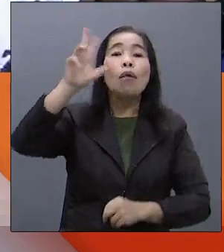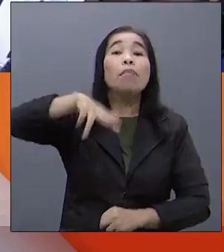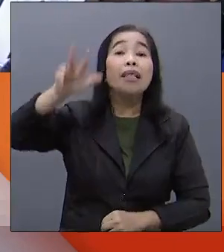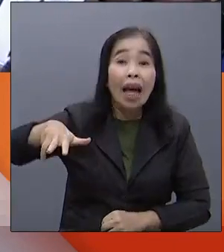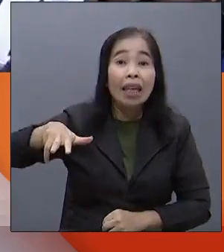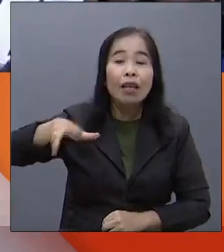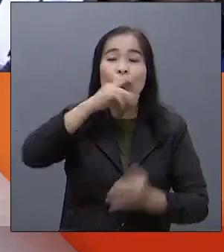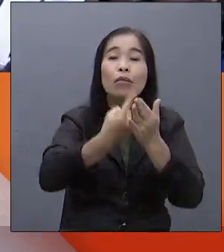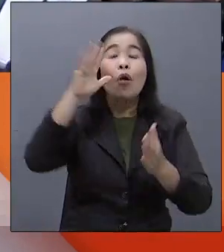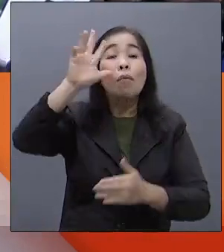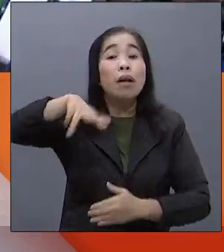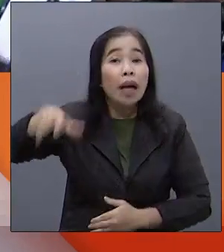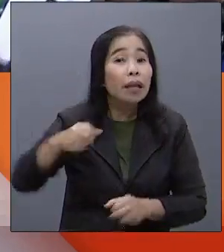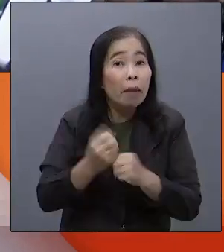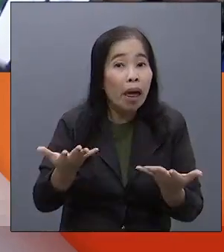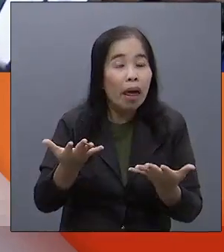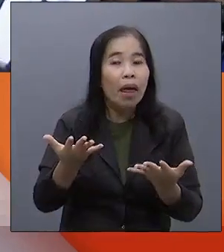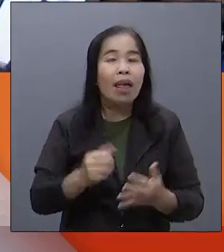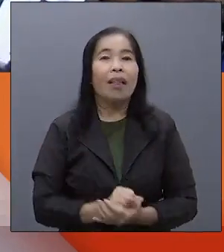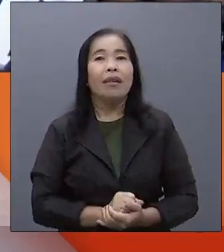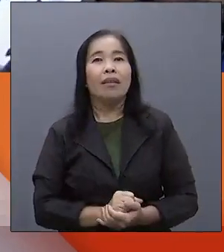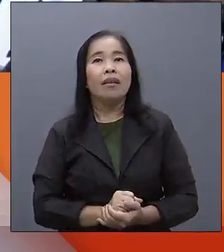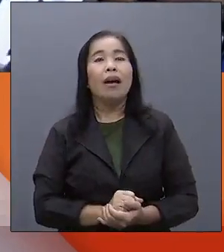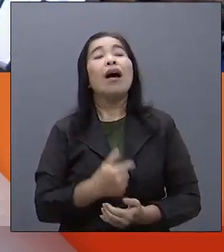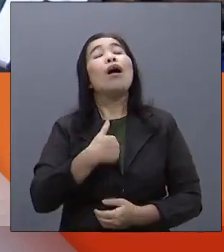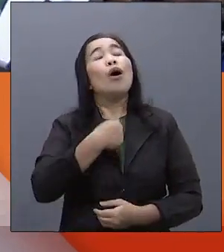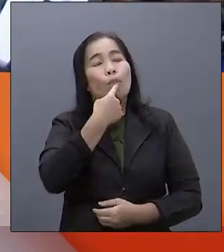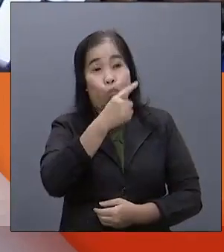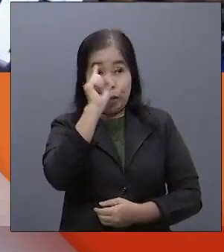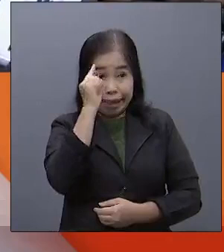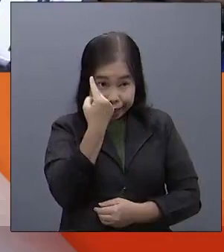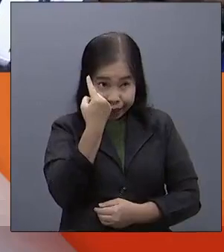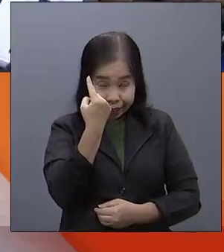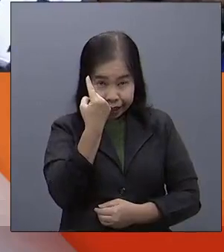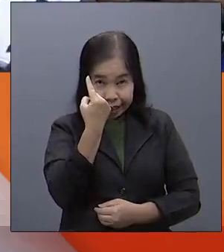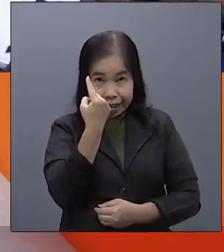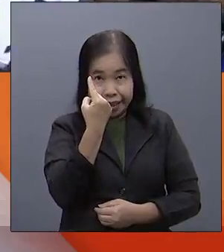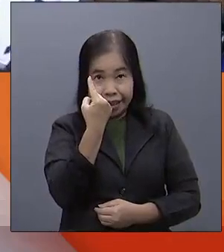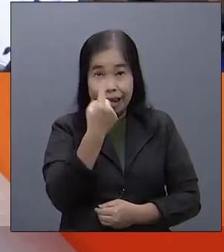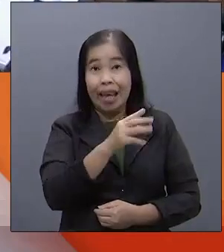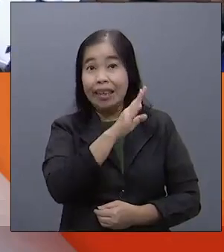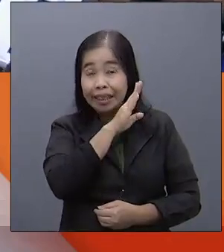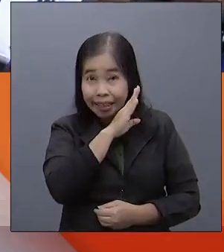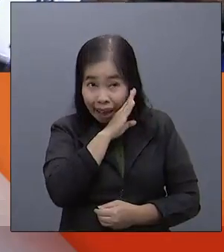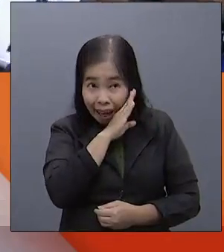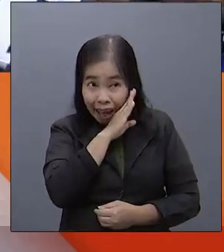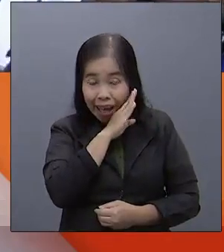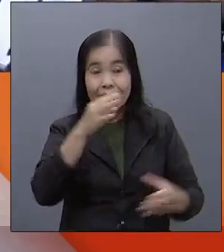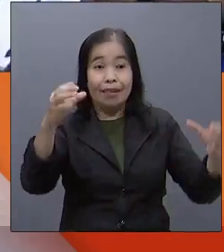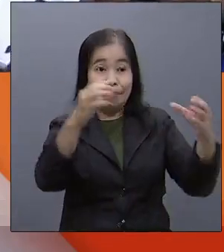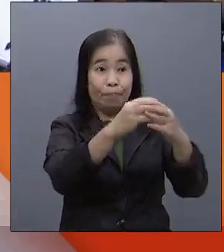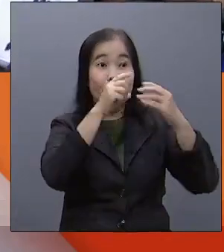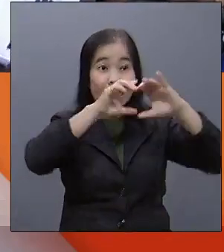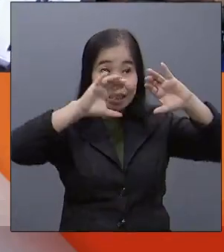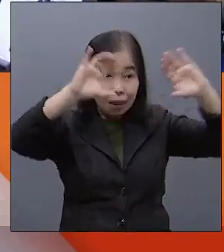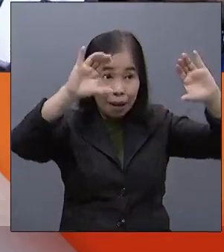ว่ายังไง ยืนยันอีกครั้งว่าถ้าหากว่าจะตัดตั้งรัฐบาลในรั